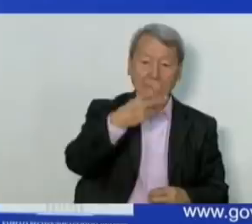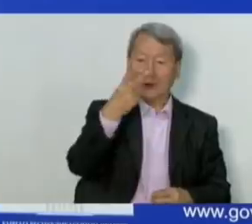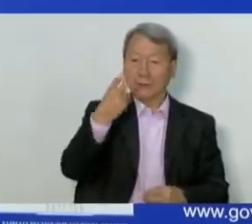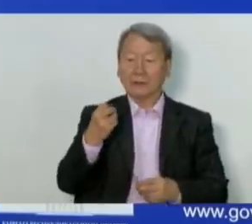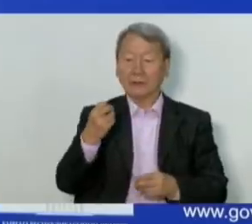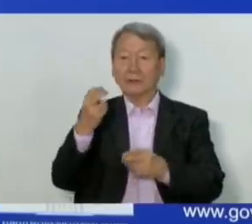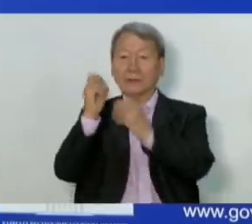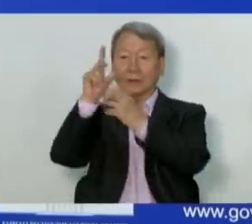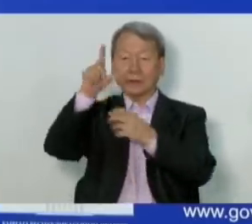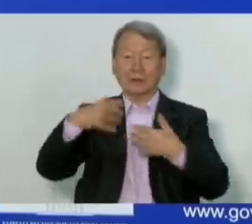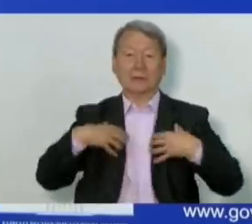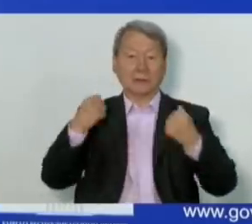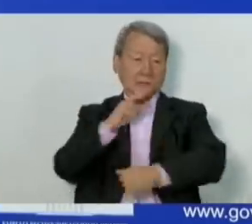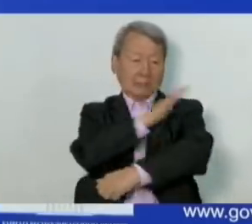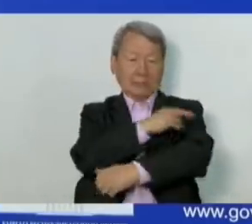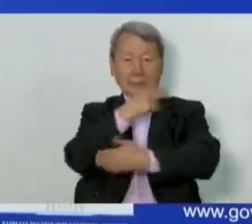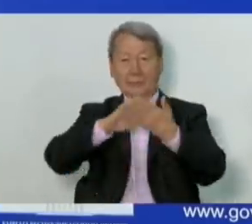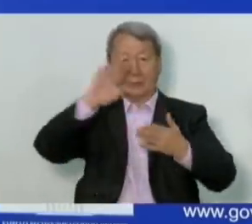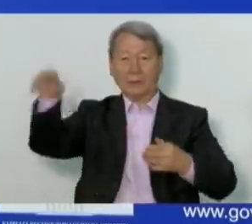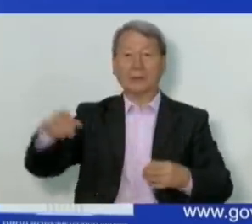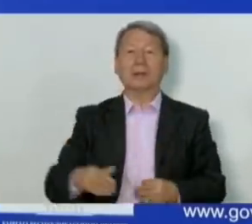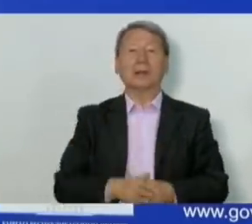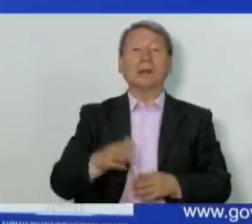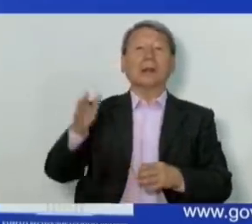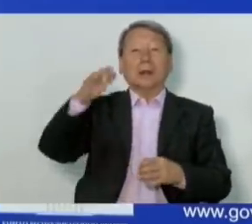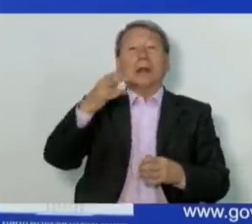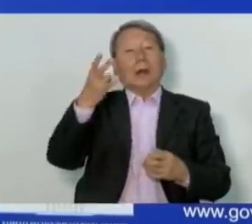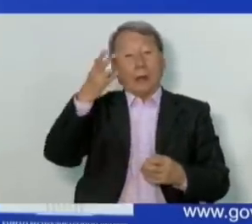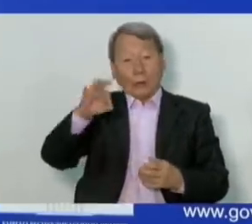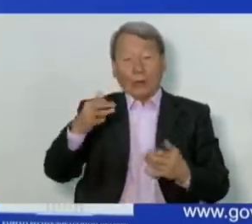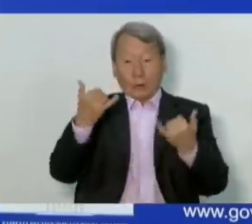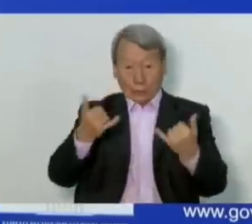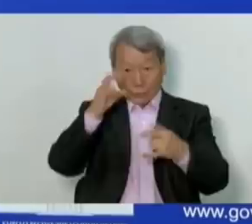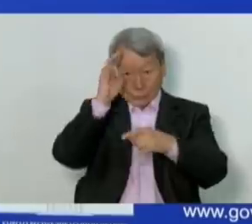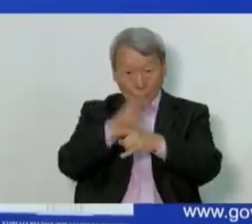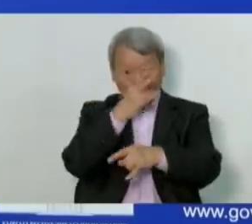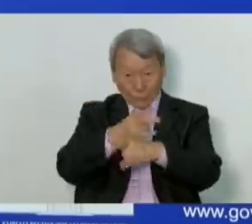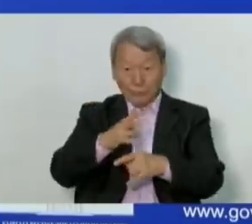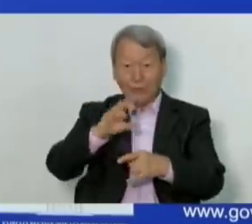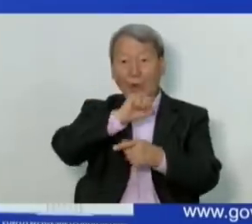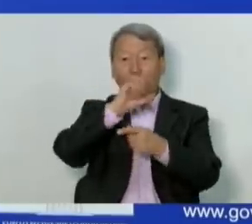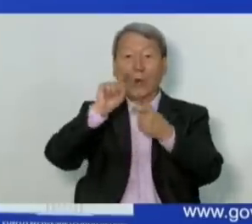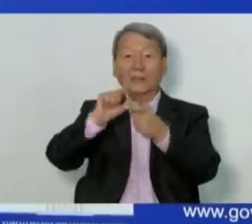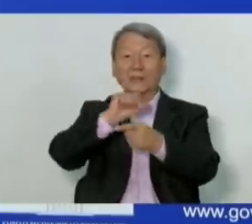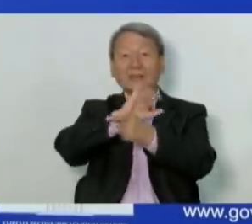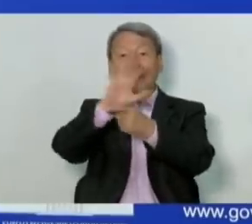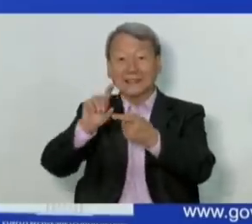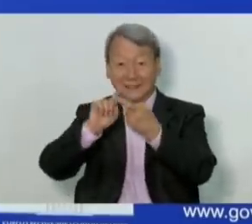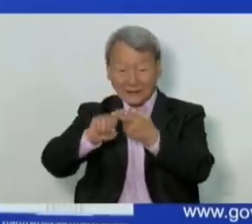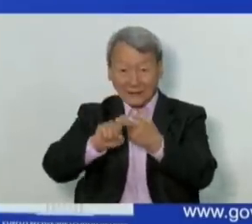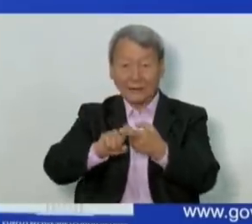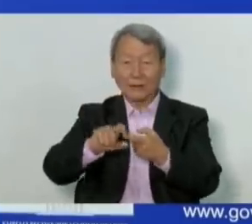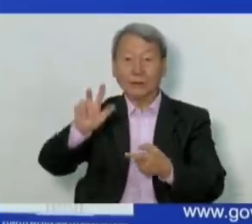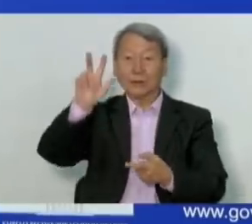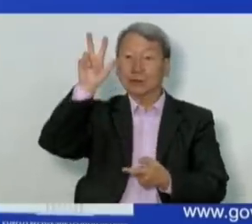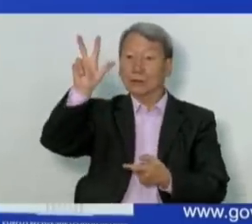айығып орқанадан чығарылды. Телеке қаршы бір сұтқа ічінде коронавирус инфекциясына байланышту